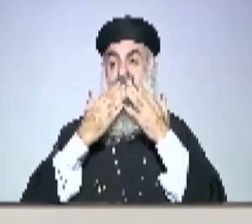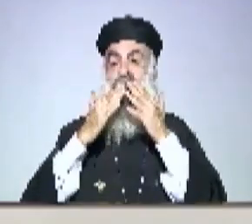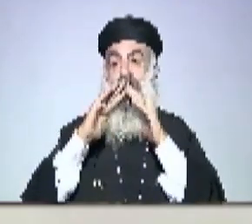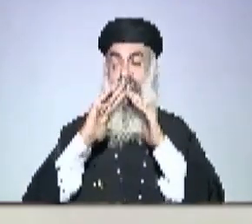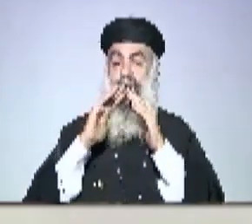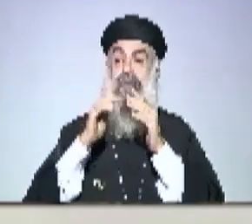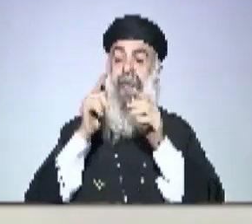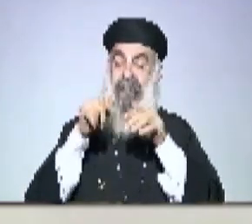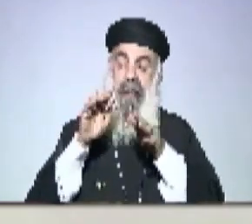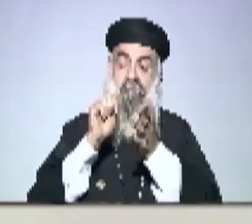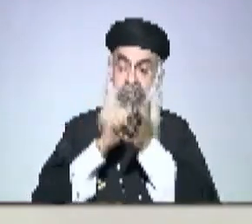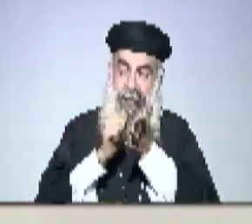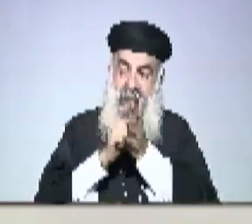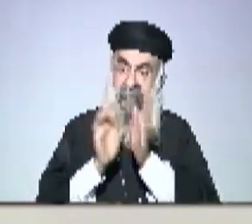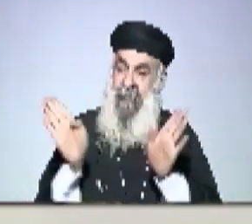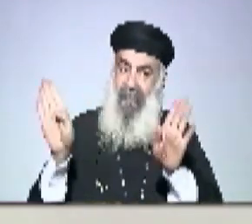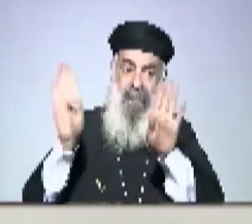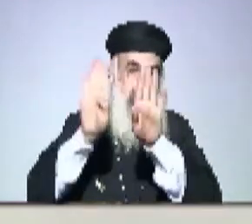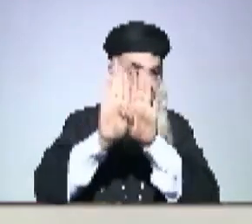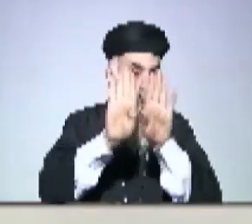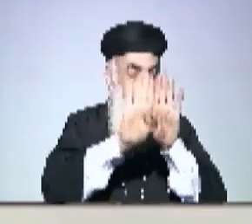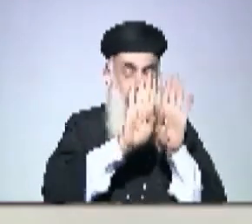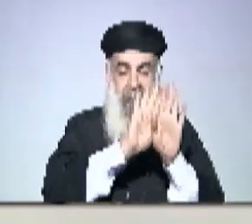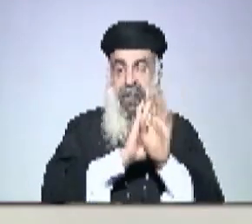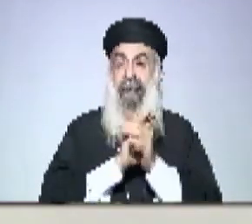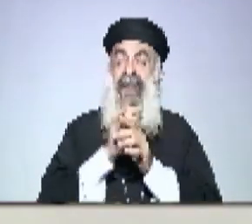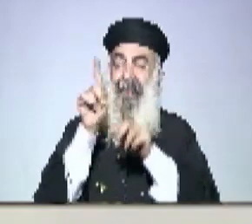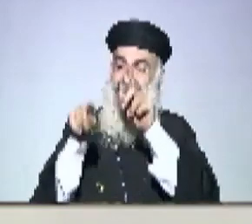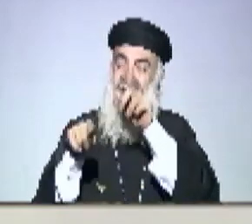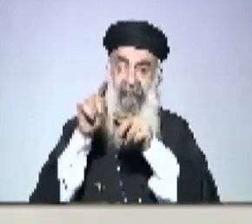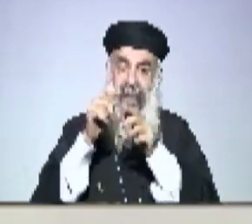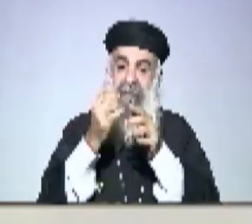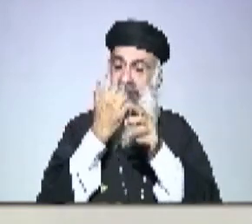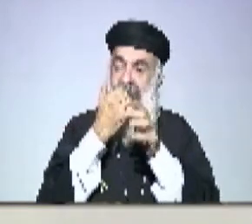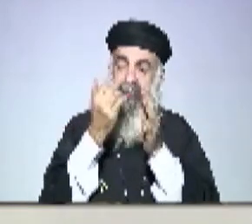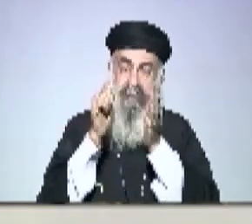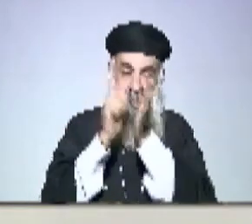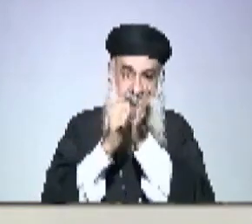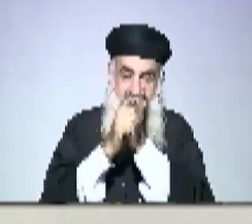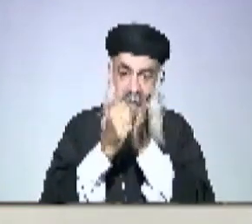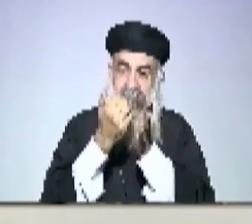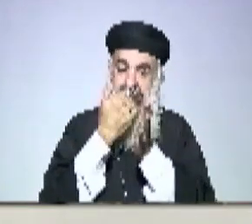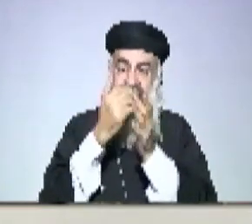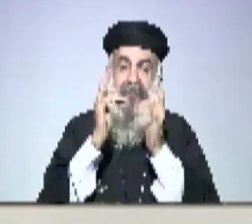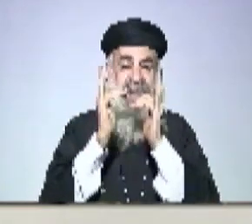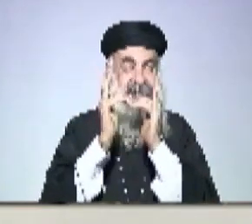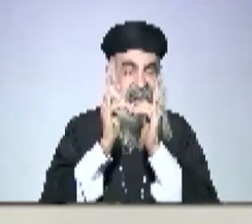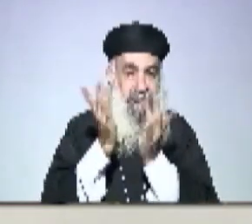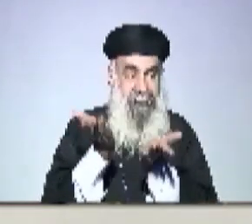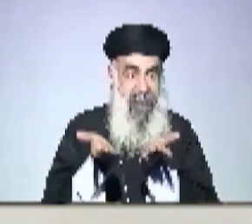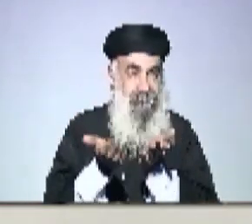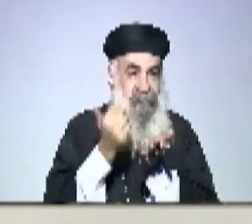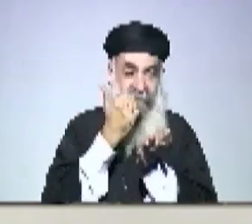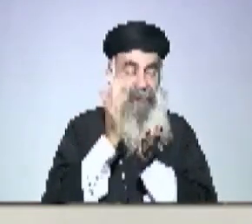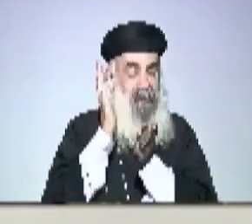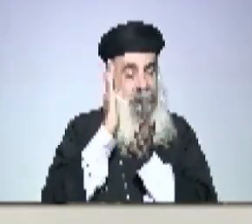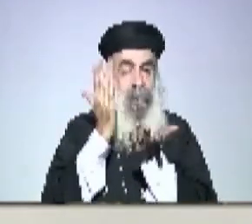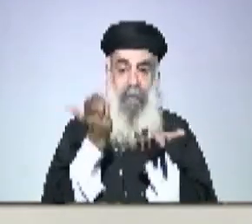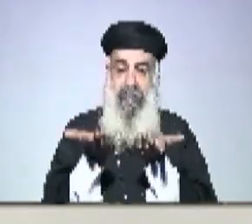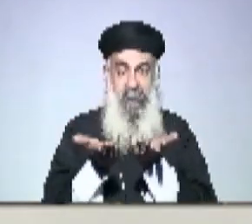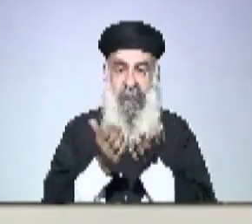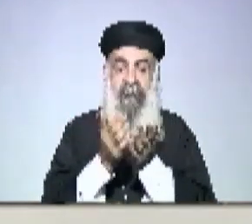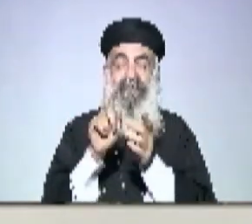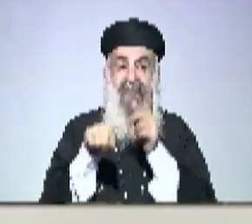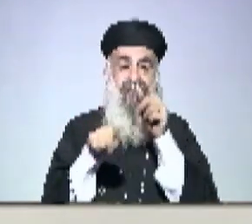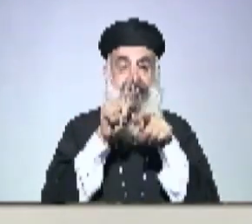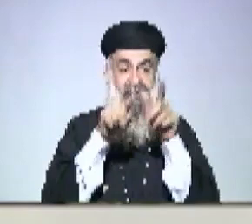رب ان انا في بيتنا ومقفول علينا الباب ده في ناس مش لاقيه بيت ولا لاقيه سرير وفي انسان تاني يبقى عنده